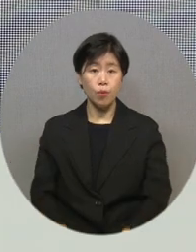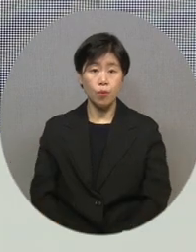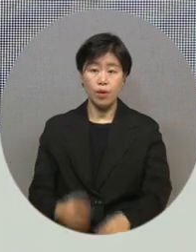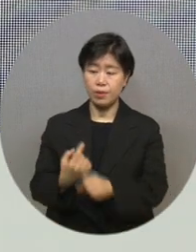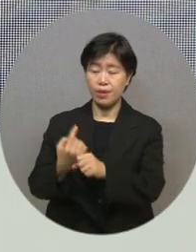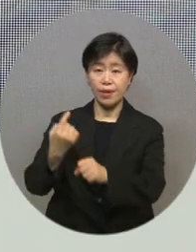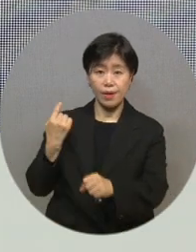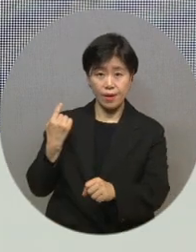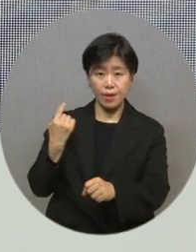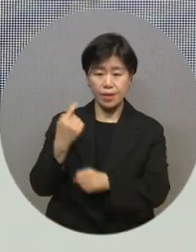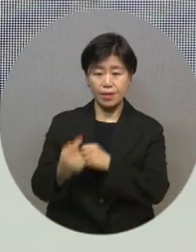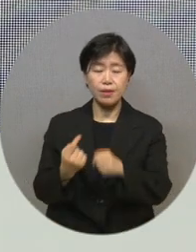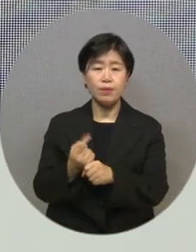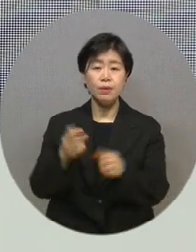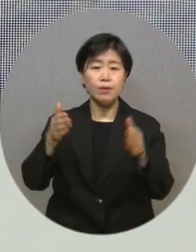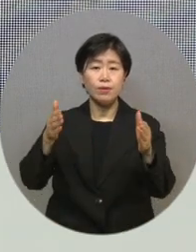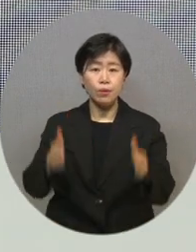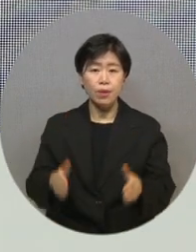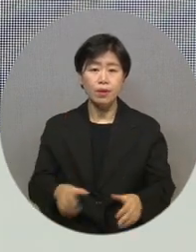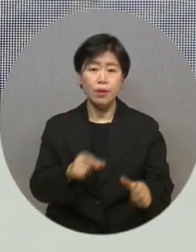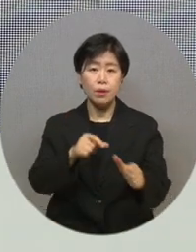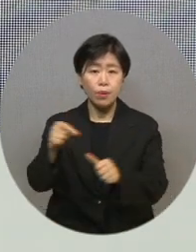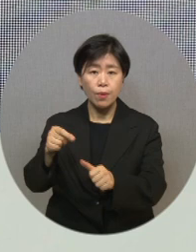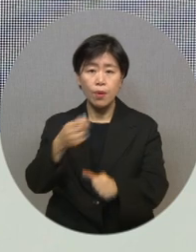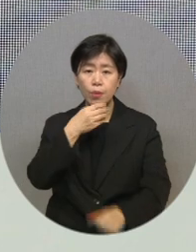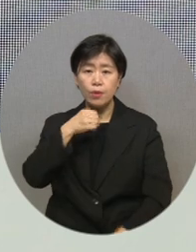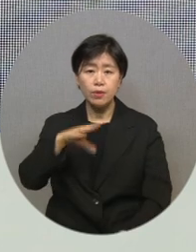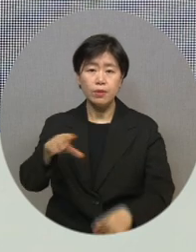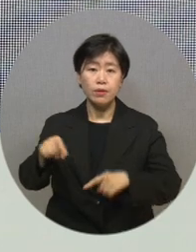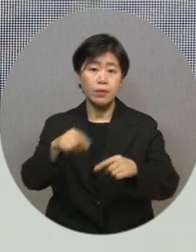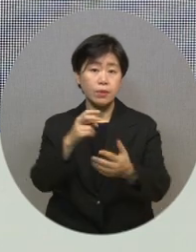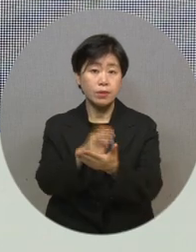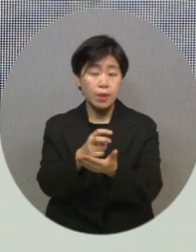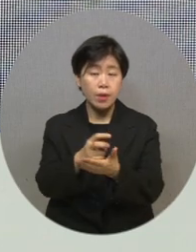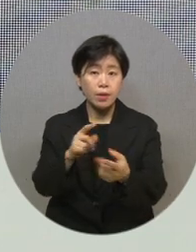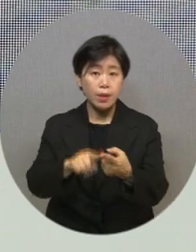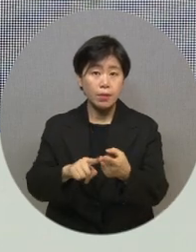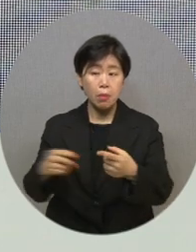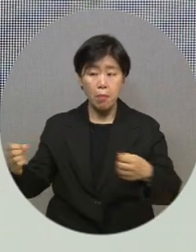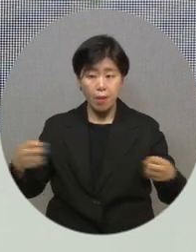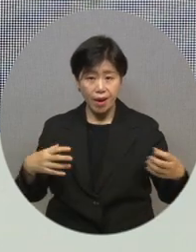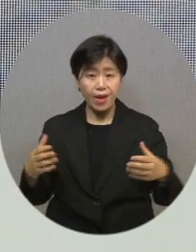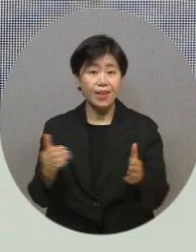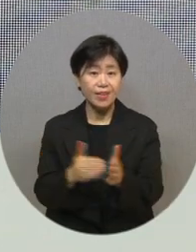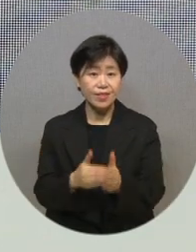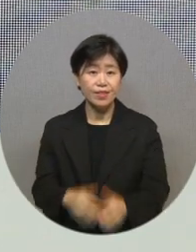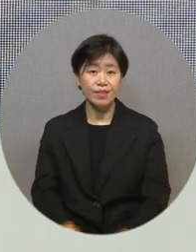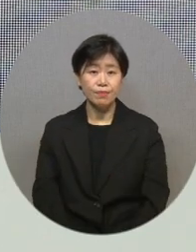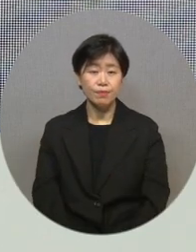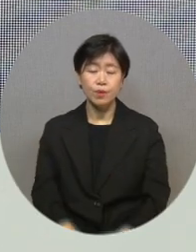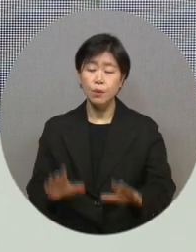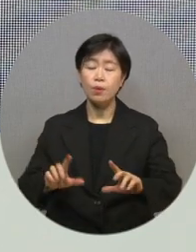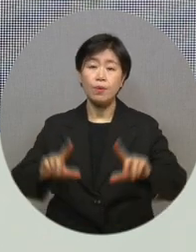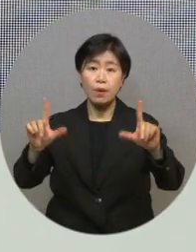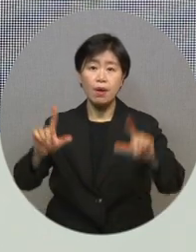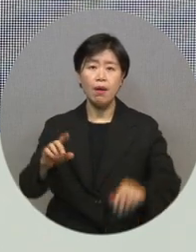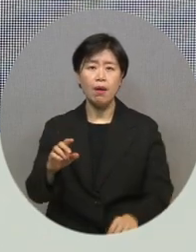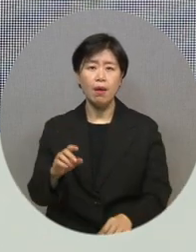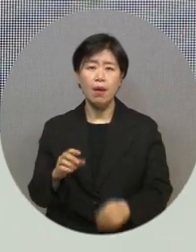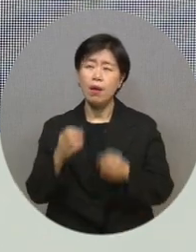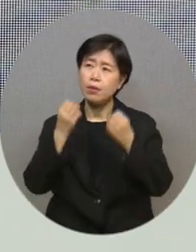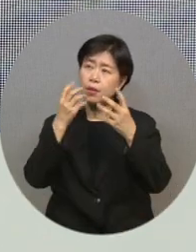펼친 고용과 복지 정책을 돌아보면서 신년 세엔 과연 어떤 정책을